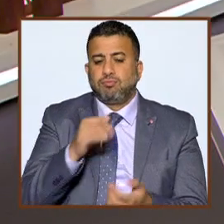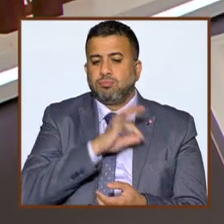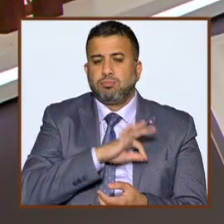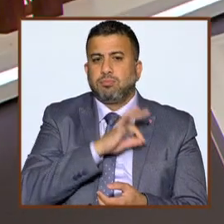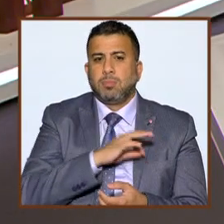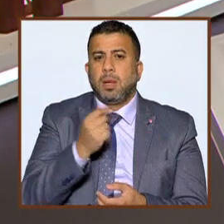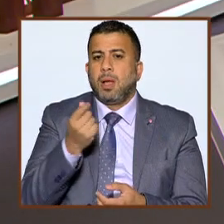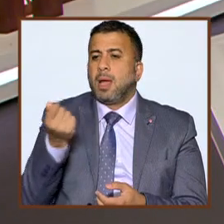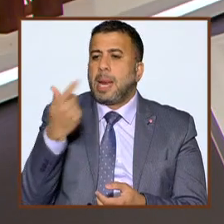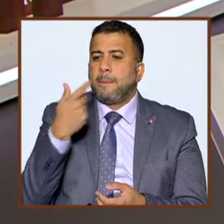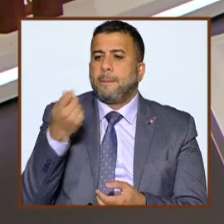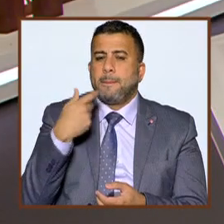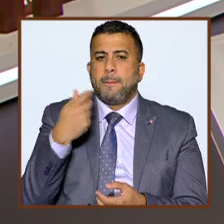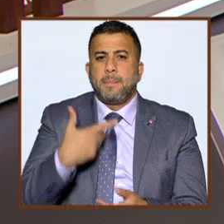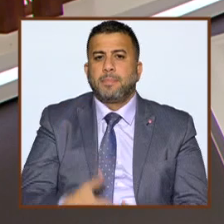والربح وأنا كيف؟ وأنا أعطيهم